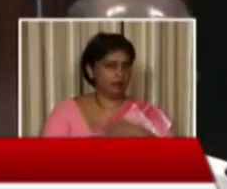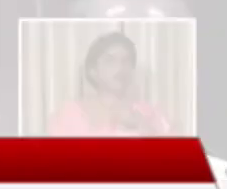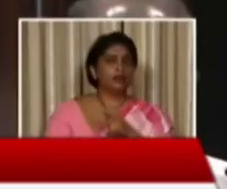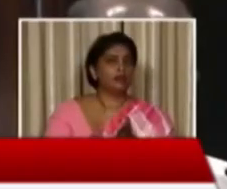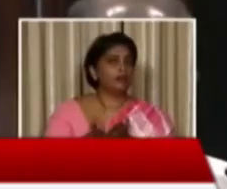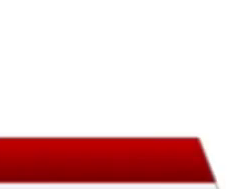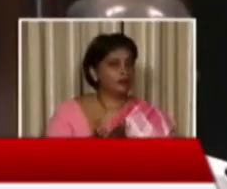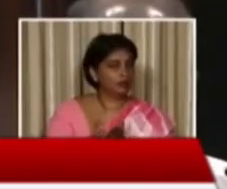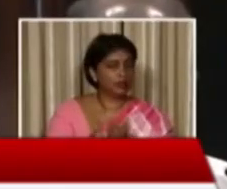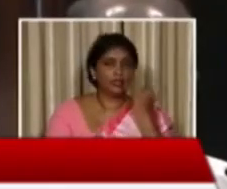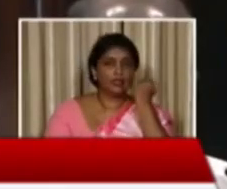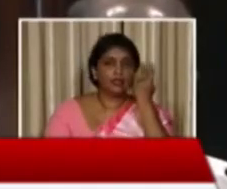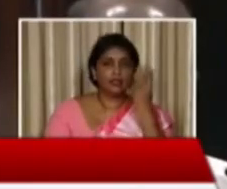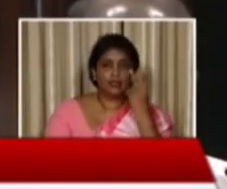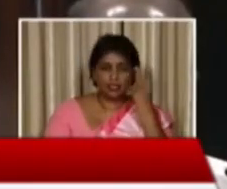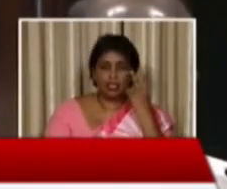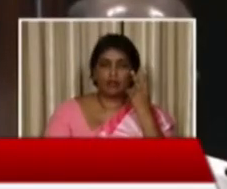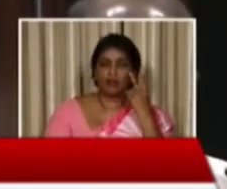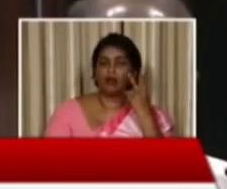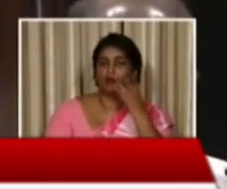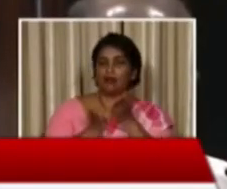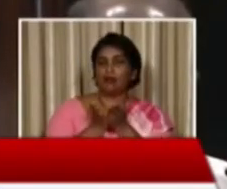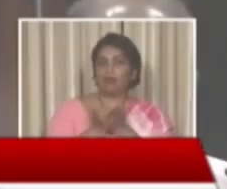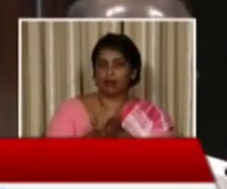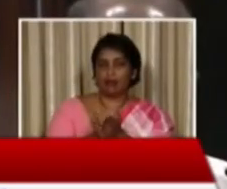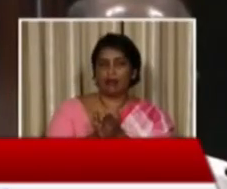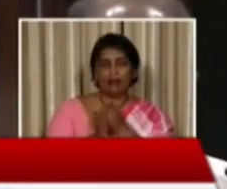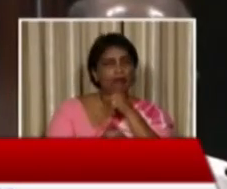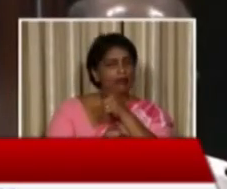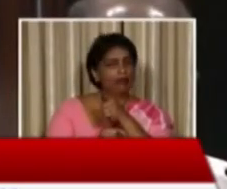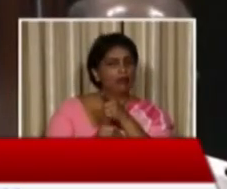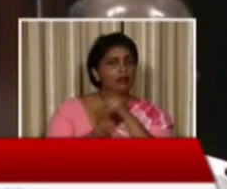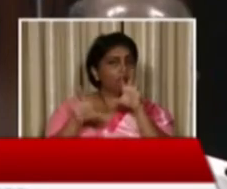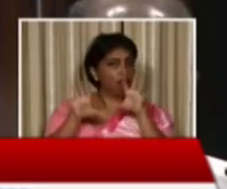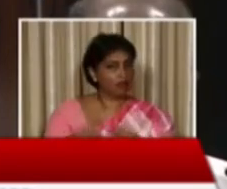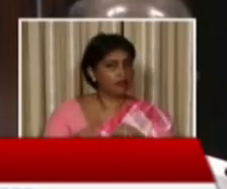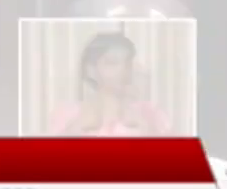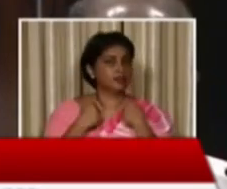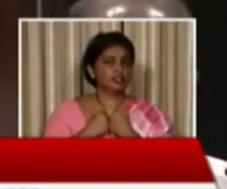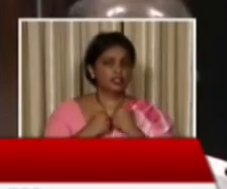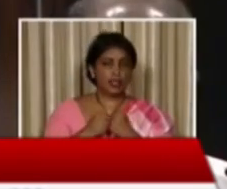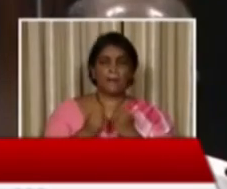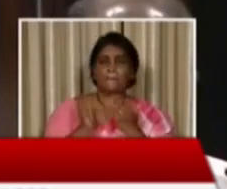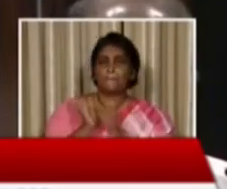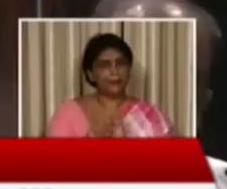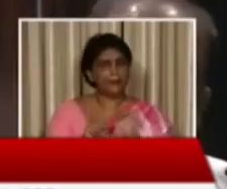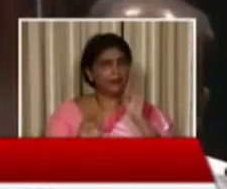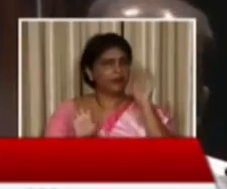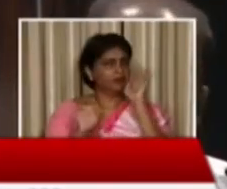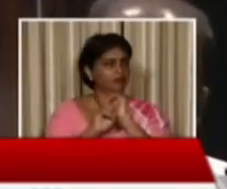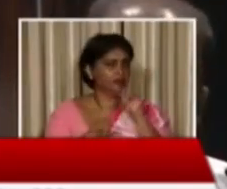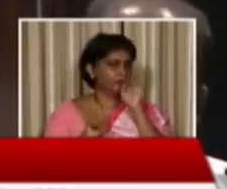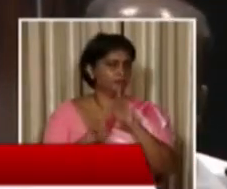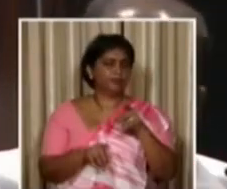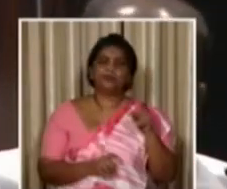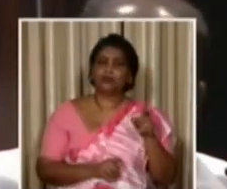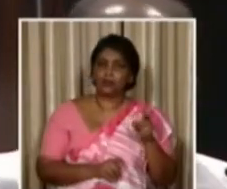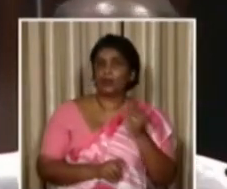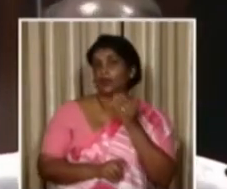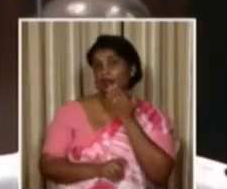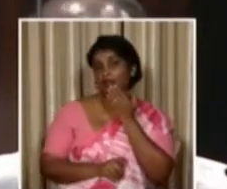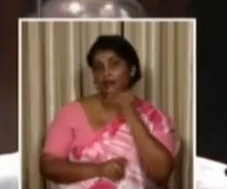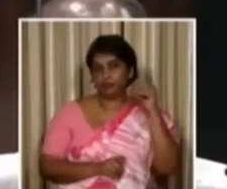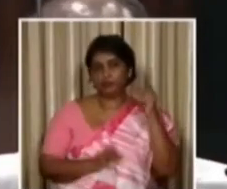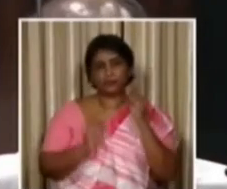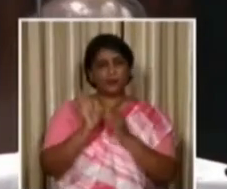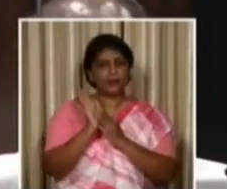මේ නැව සිංගප්පූරු කාගෝ ෂිප් එකක් ඩාලි කියලා මේක අයිති සමාගම වන්නේ මෑස් කියන සමාගම කතානායකතුමනි ඇමරිකාවේ